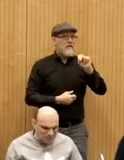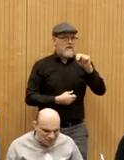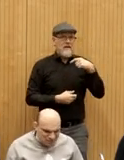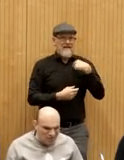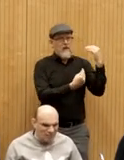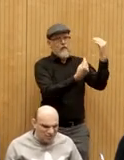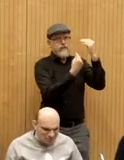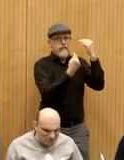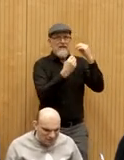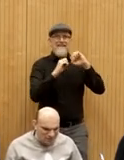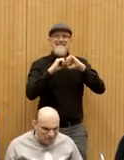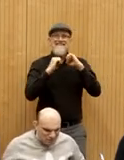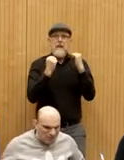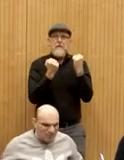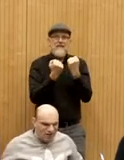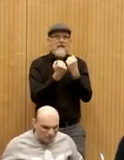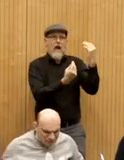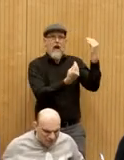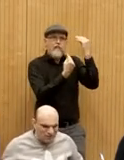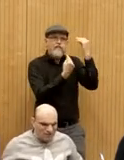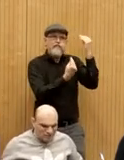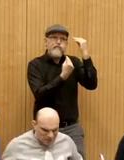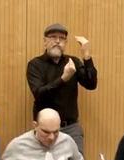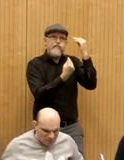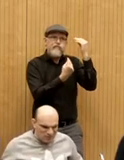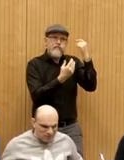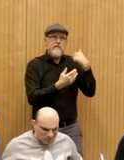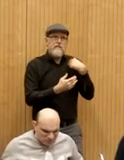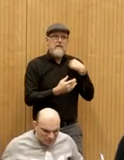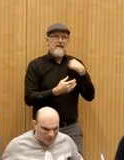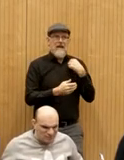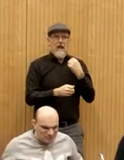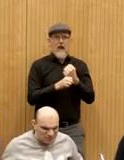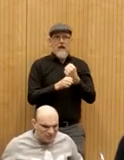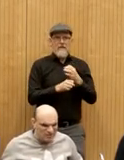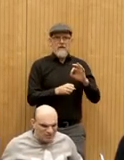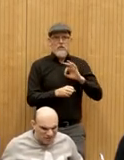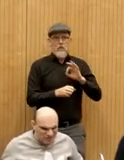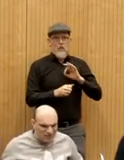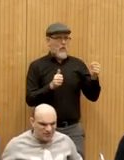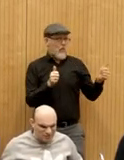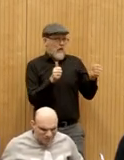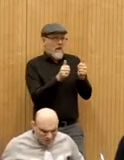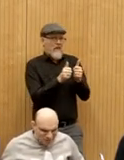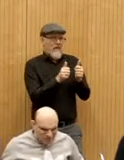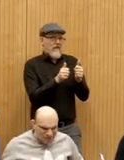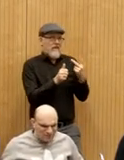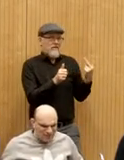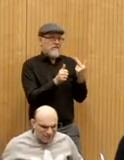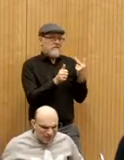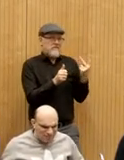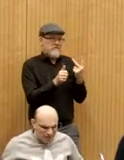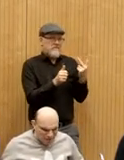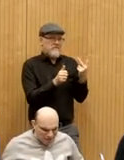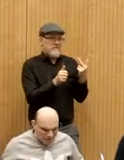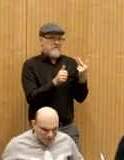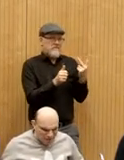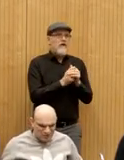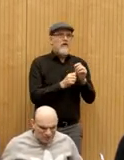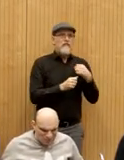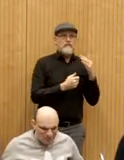Semester, die ich mit meinem Arbeitskollegen Luca Prachthäuser gebe. Und die wir das in unserer Seminarwelt, Lebenswelt rein